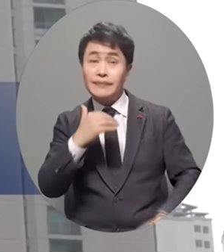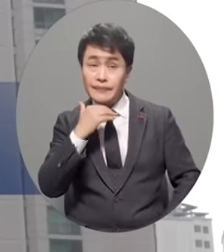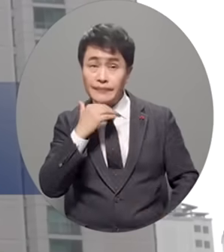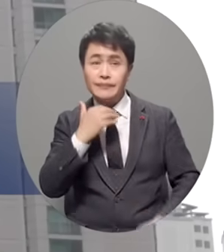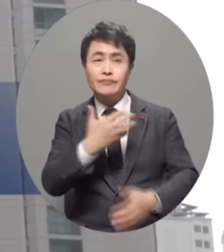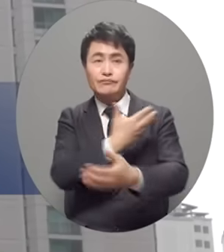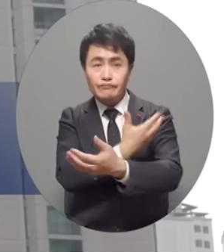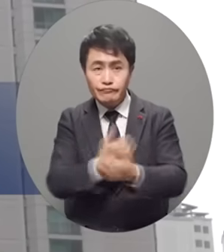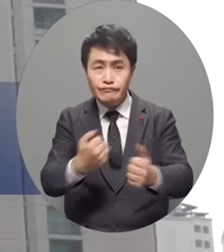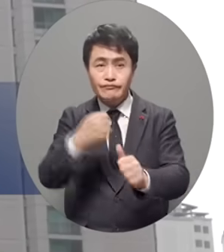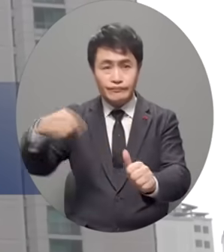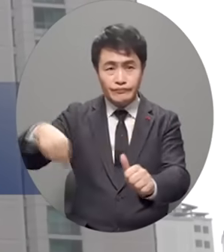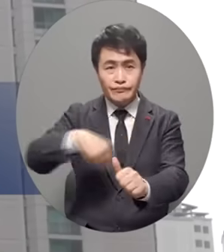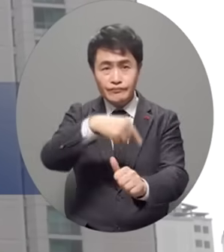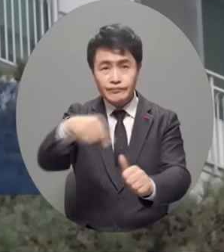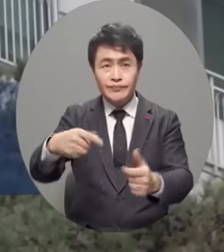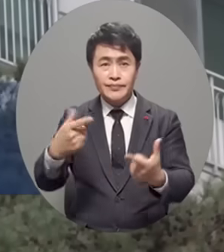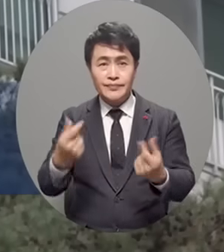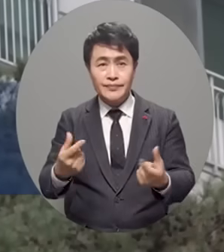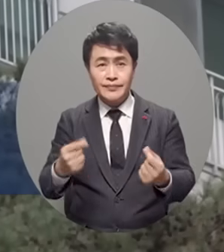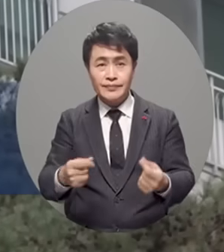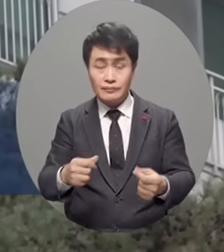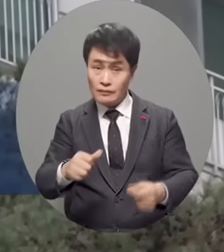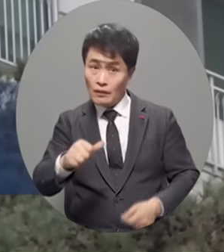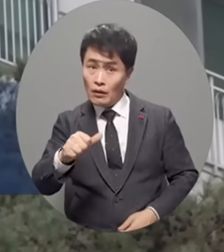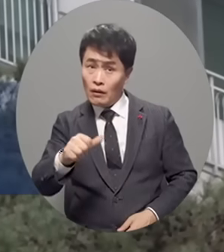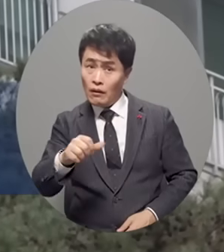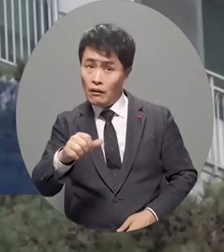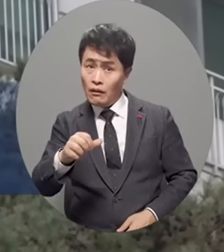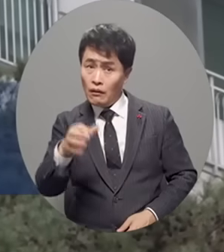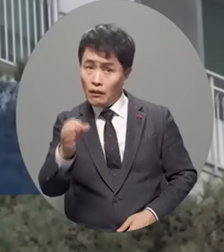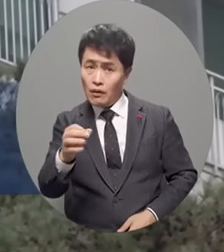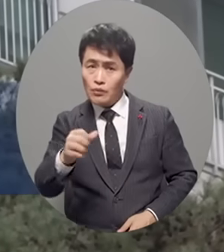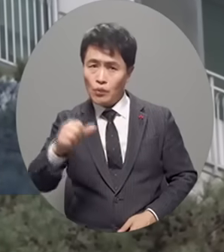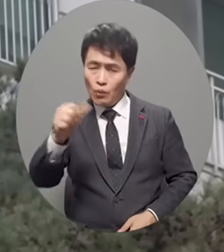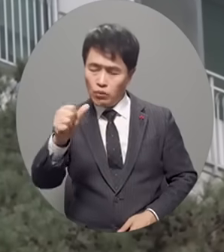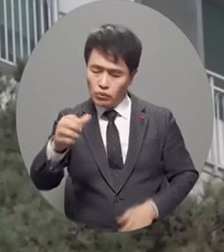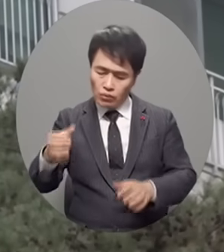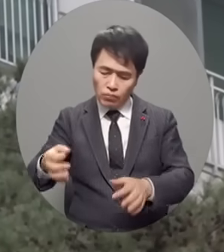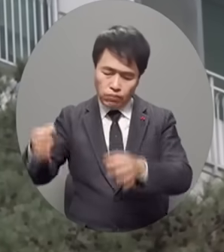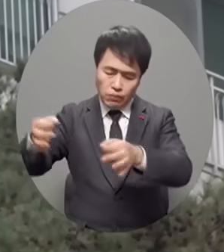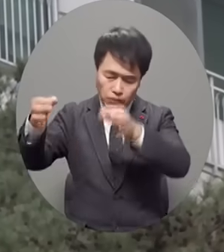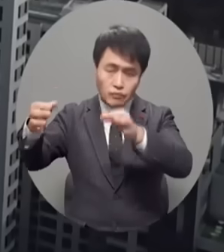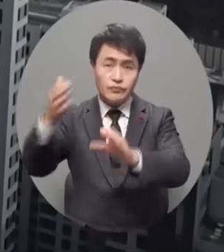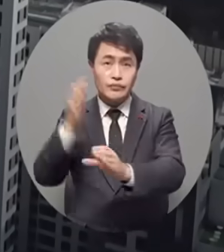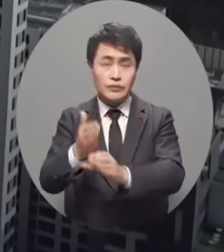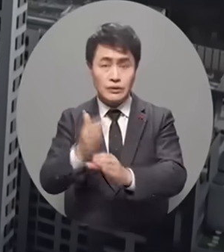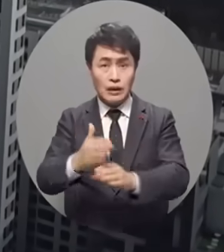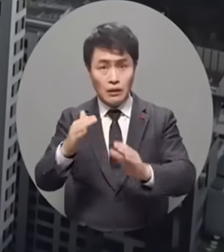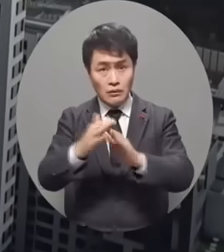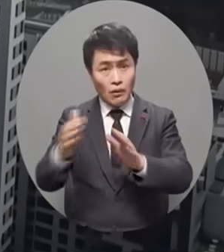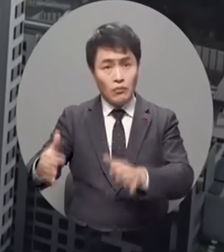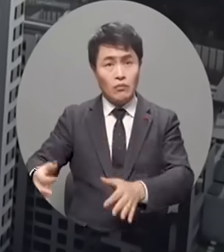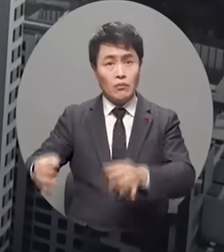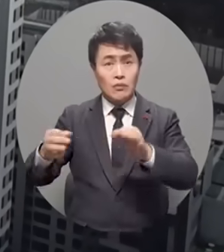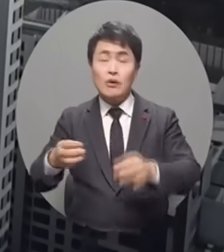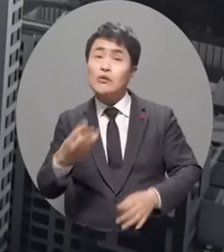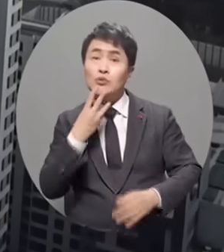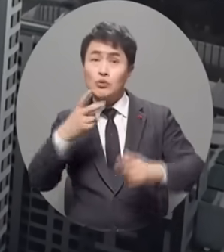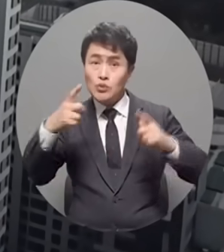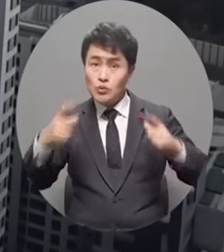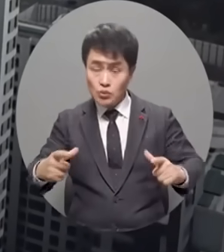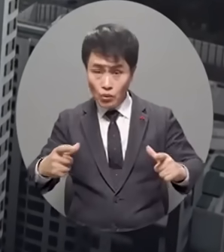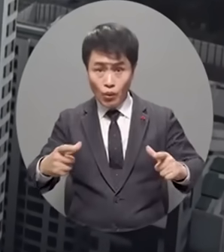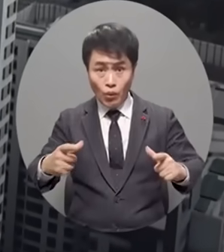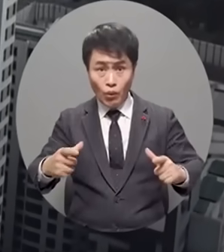계약을 하고 뭐 이런 상황이었고 가격도 뭐 5천 이상씩 쭉쭉 뛰는 일. 집값이 오르면서 서울 지역 소유